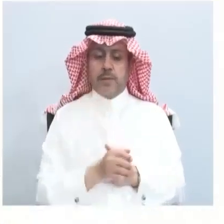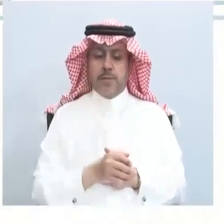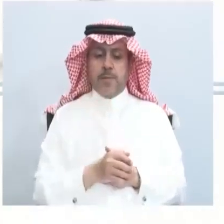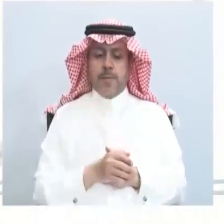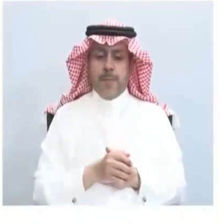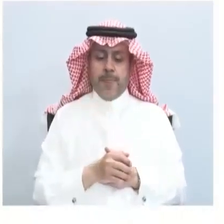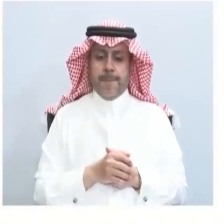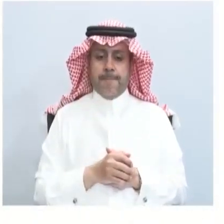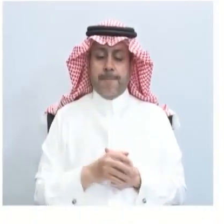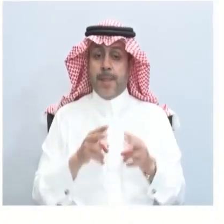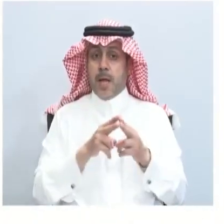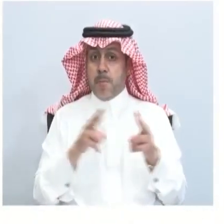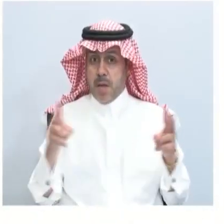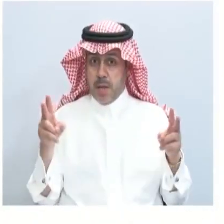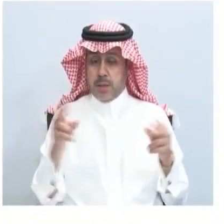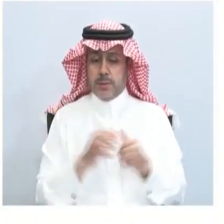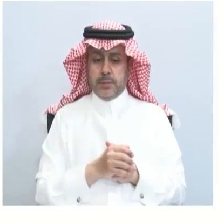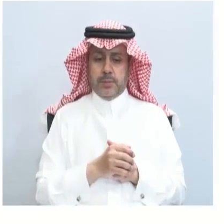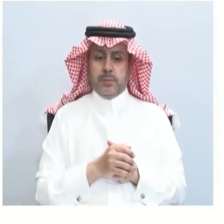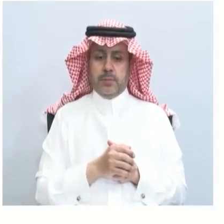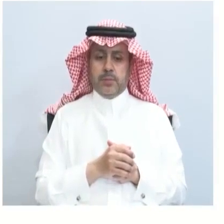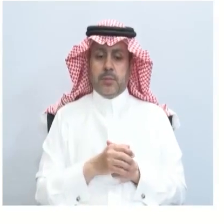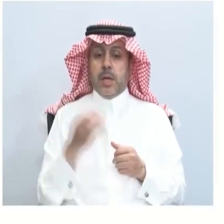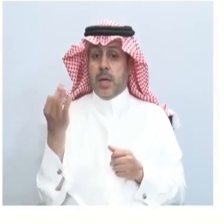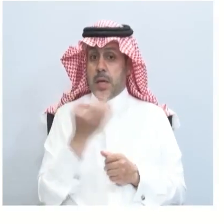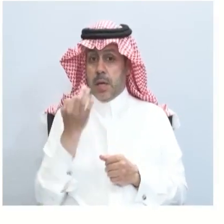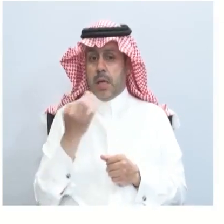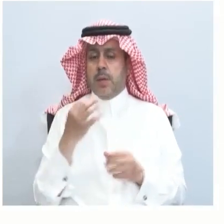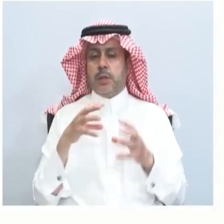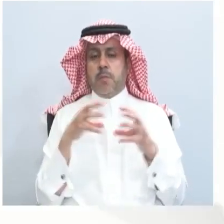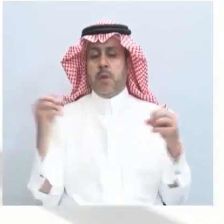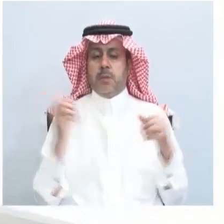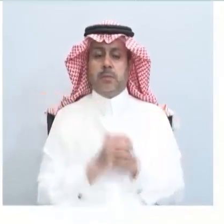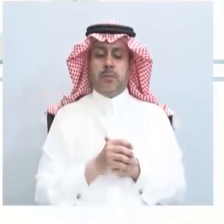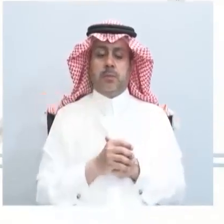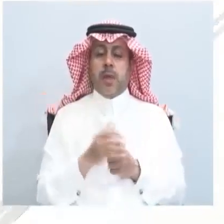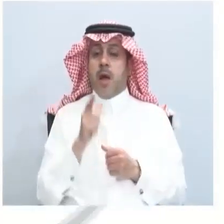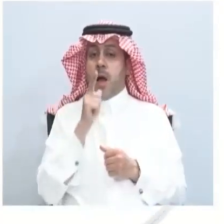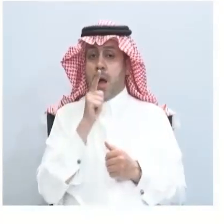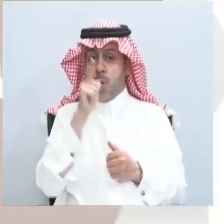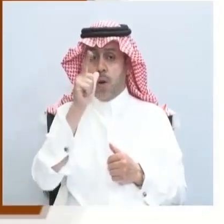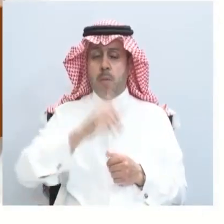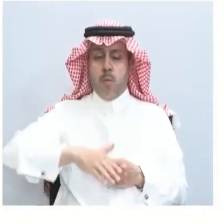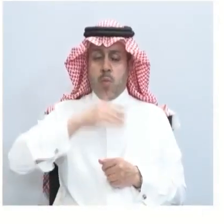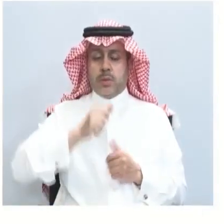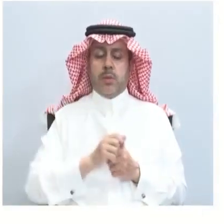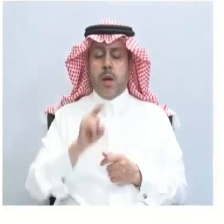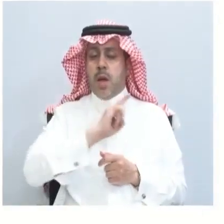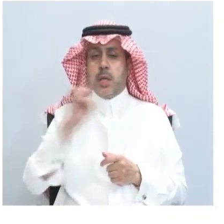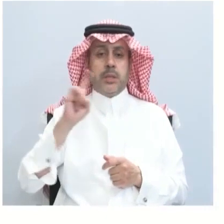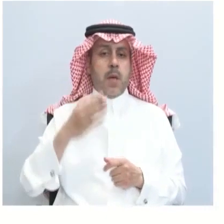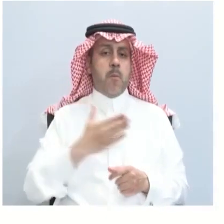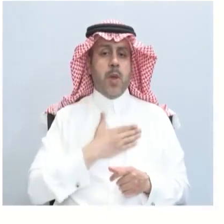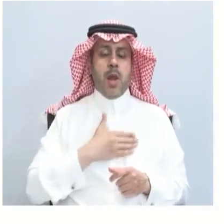الى بيان معاني الكلمات قوله عليه الصلاه والسلام ليس